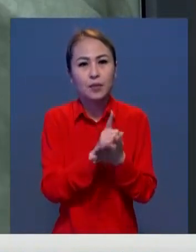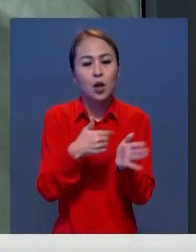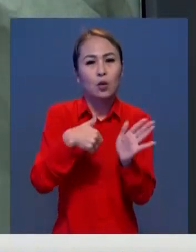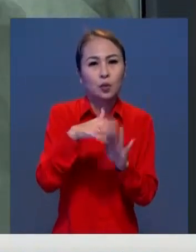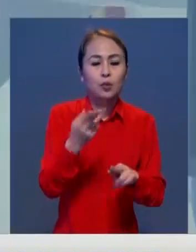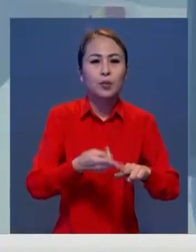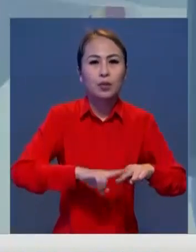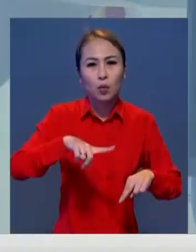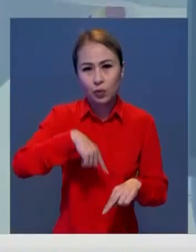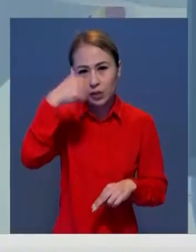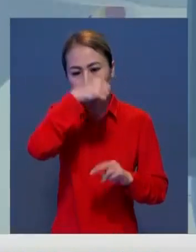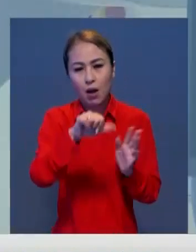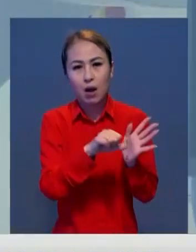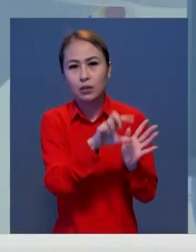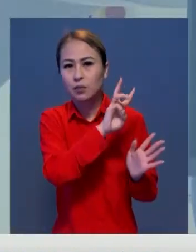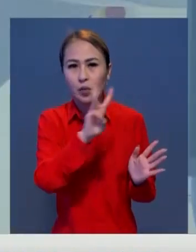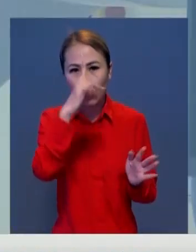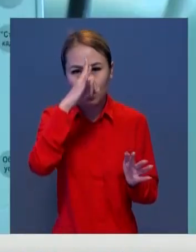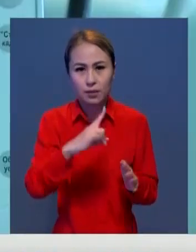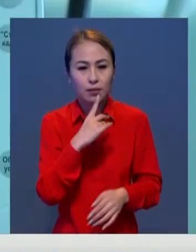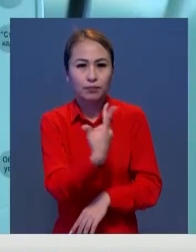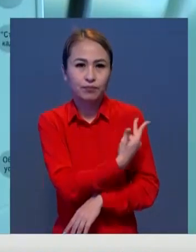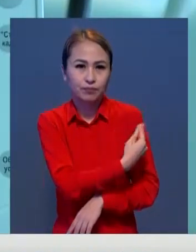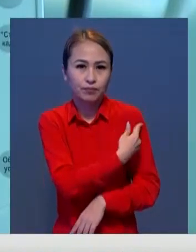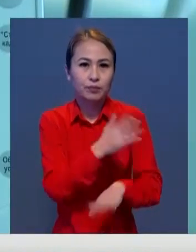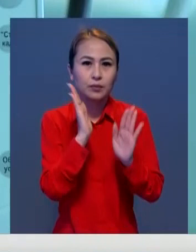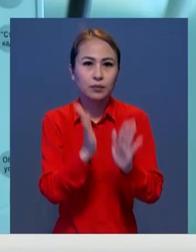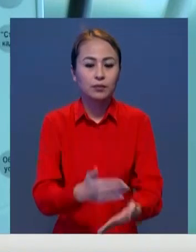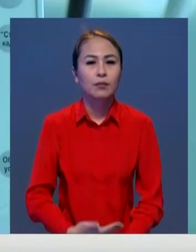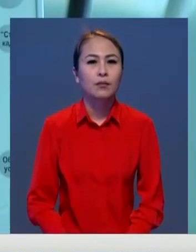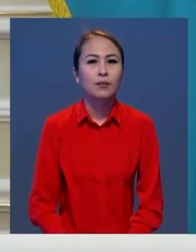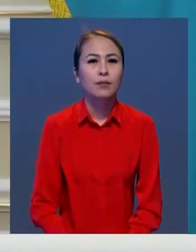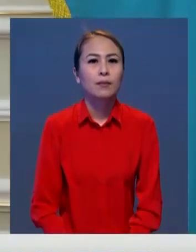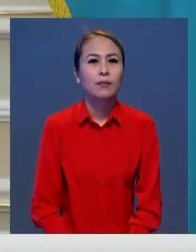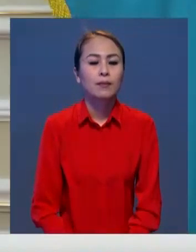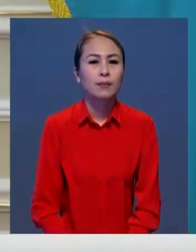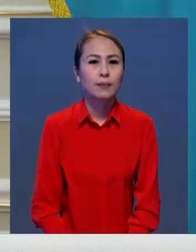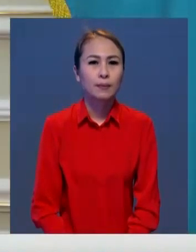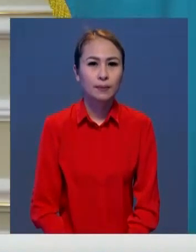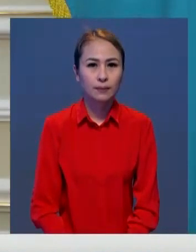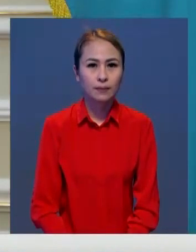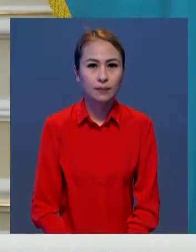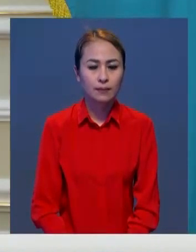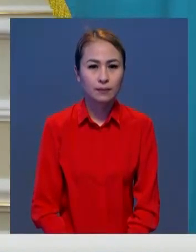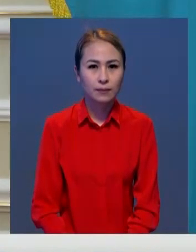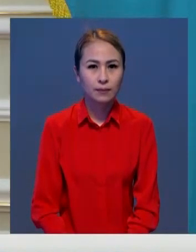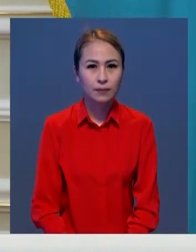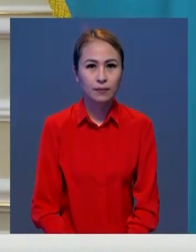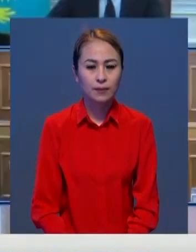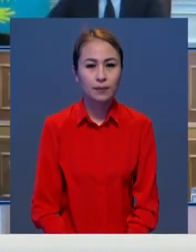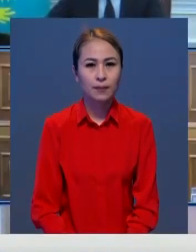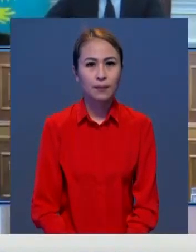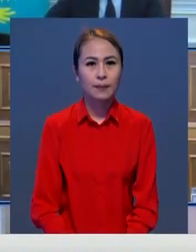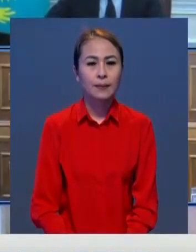Айта кетейік, биыл 6 миллион қазақстандық екпе алады. Там очень много нюансов, которые надо учесть, чтобы избежать